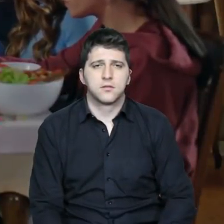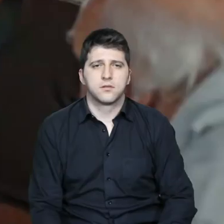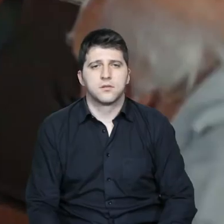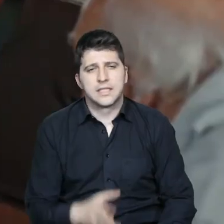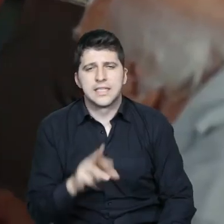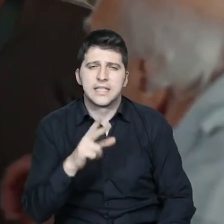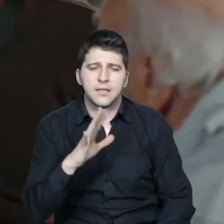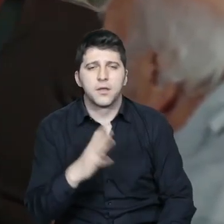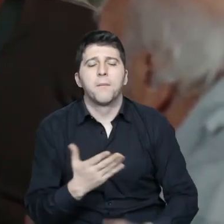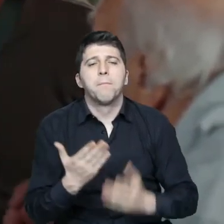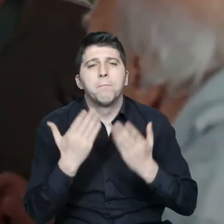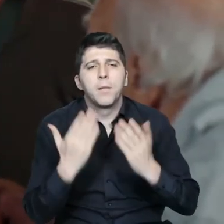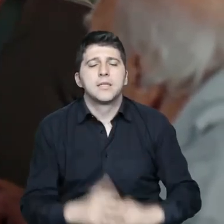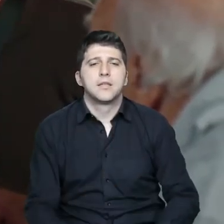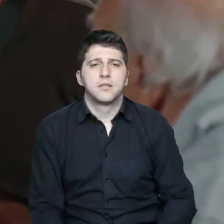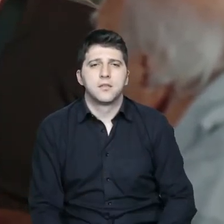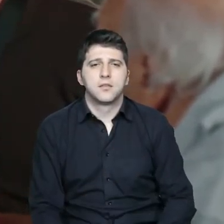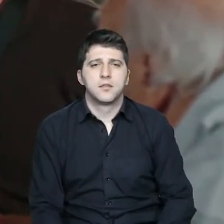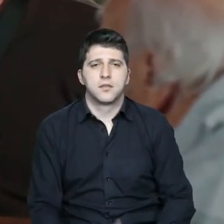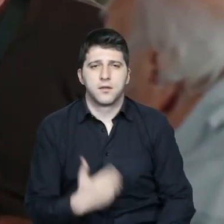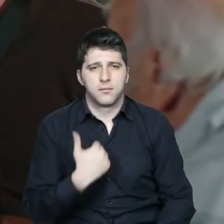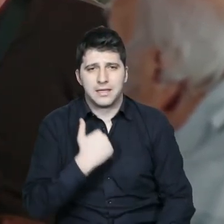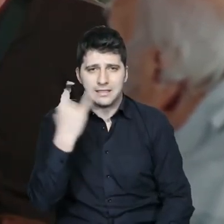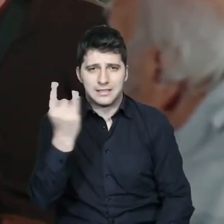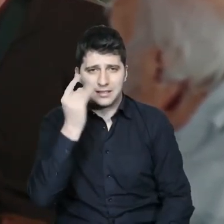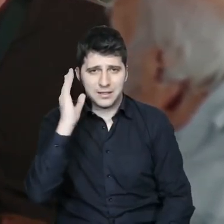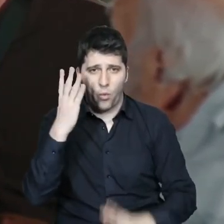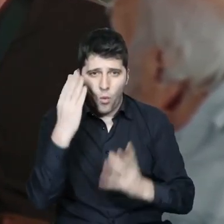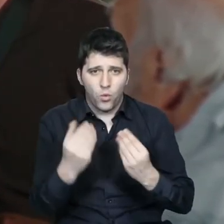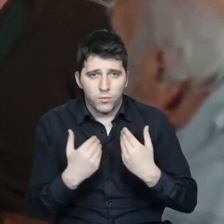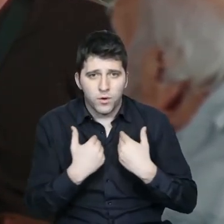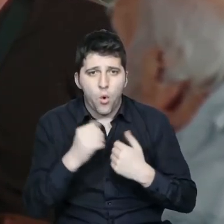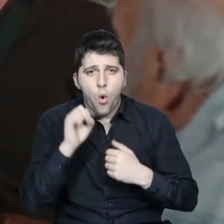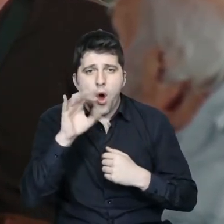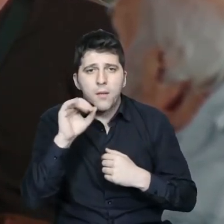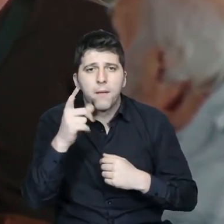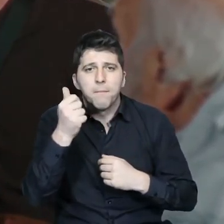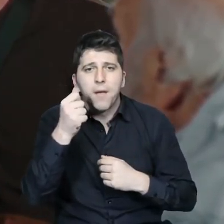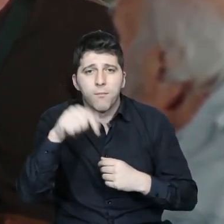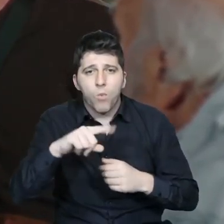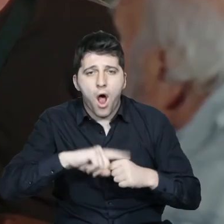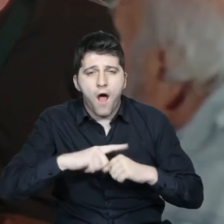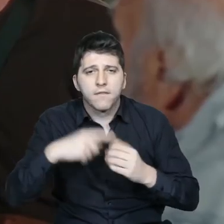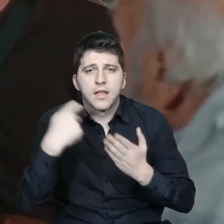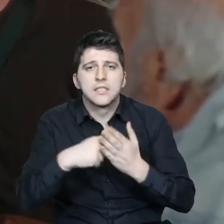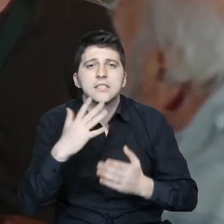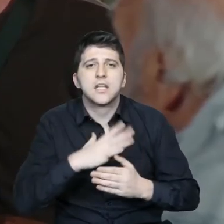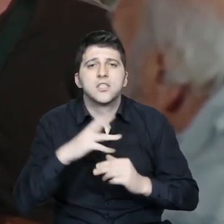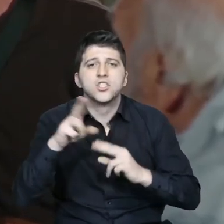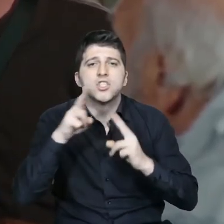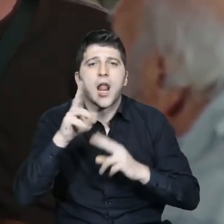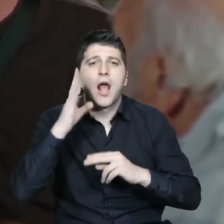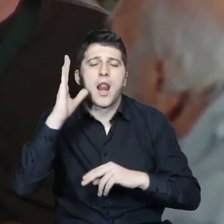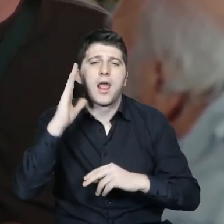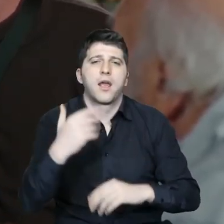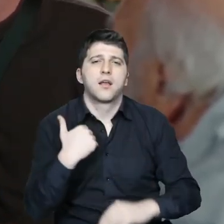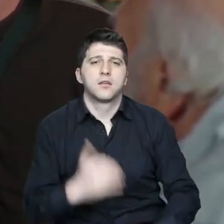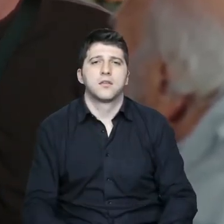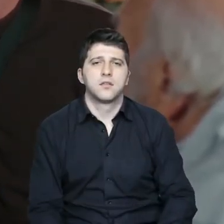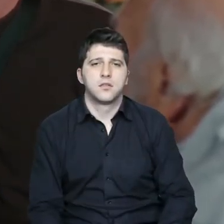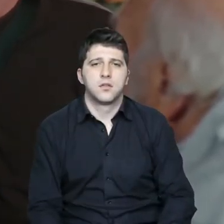Sayılır. Peki, ben geziye gidebilir miyim? Öğretmen parasını bu hafta istedi. Çanakkale'ye